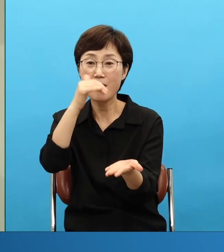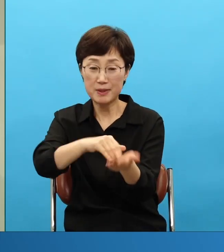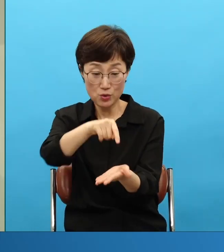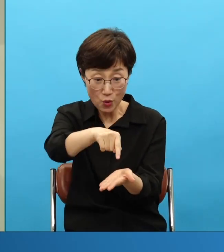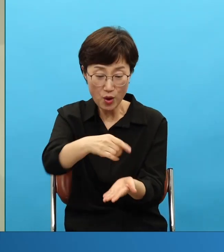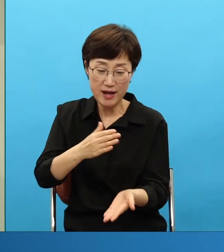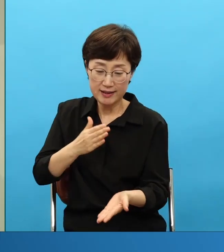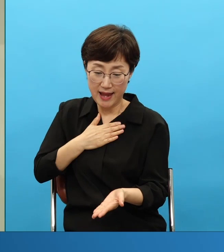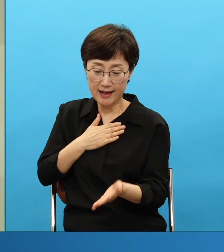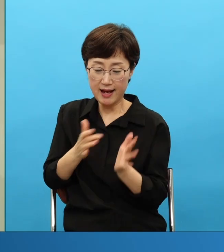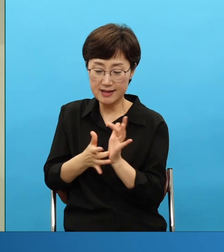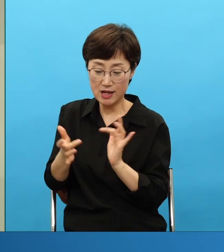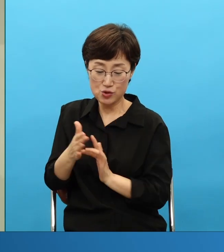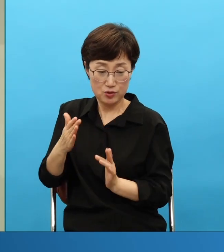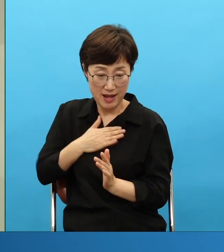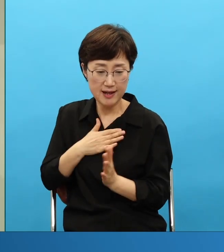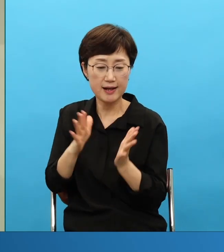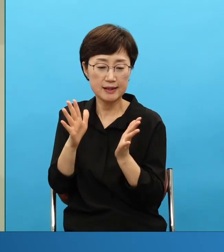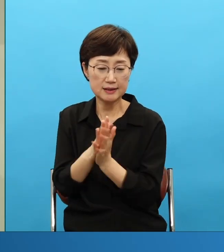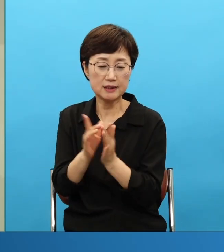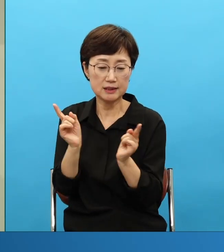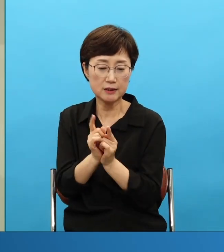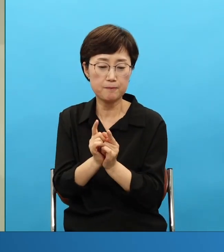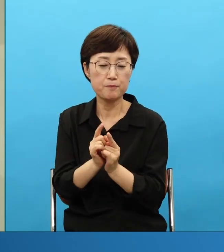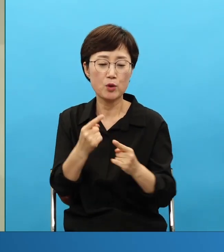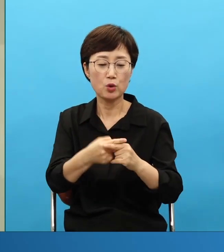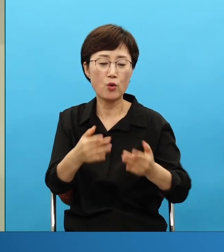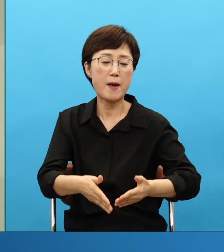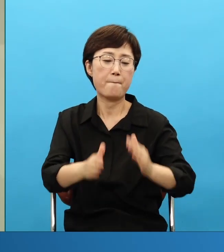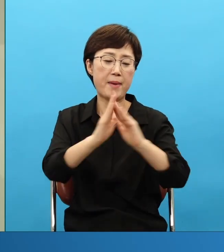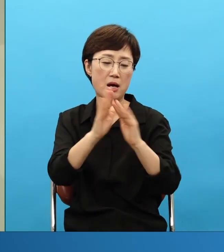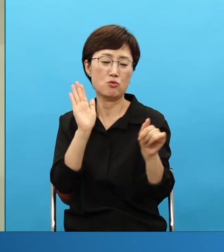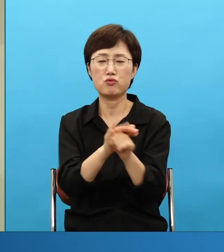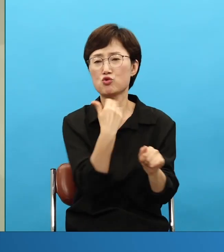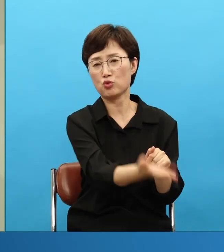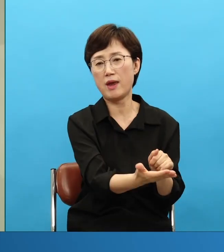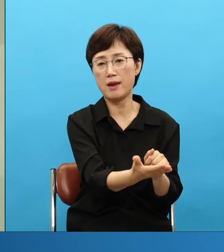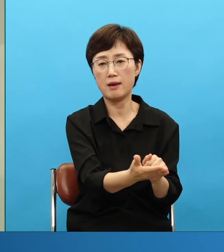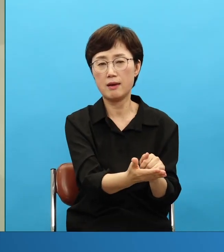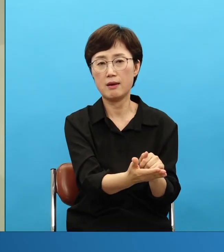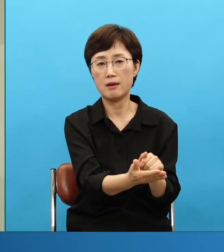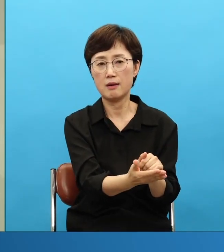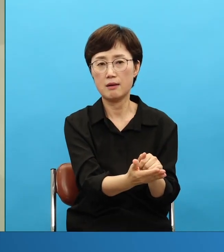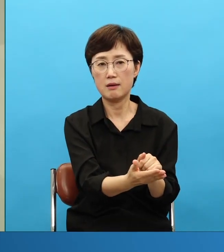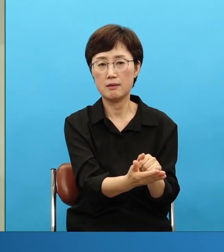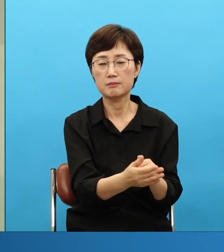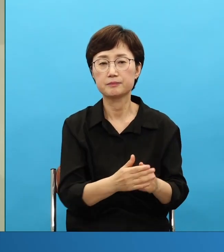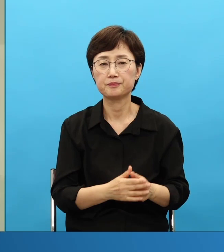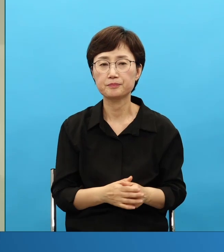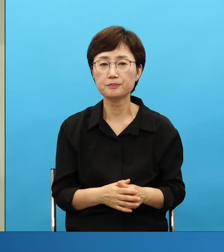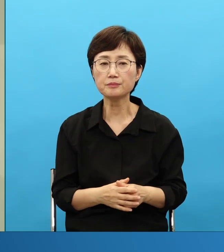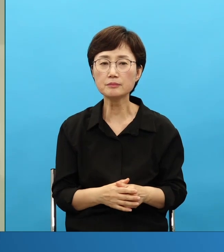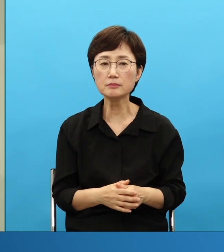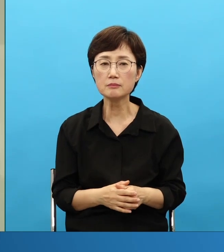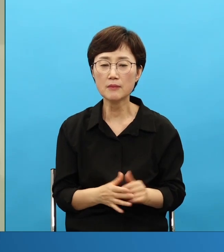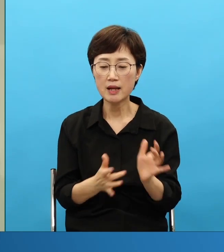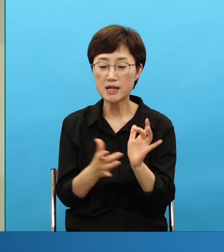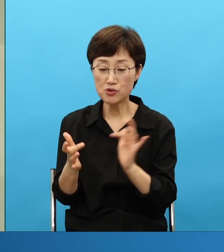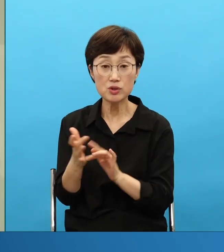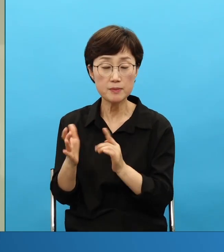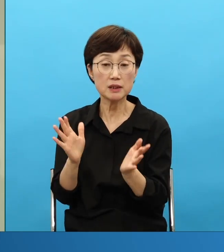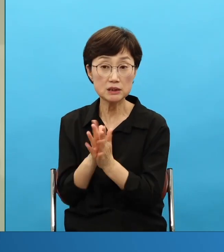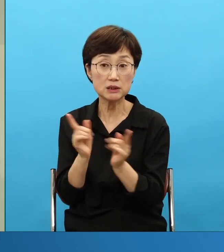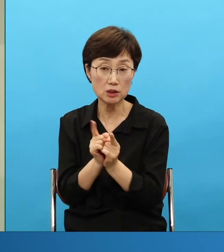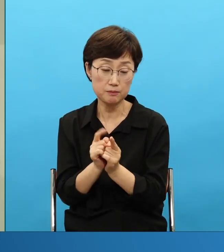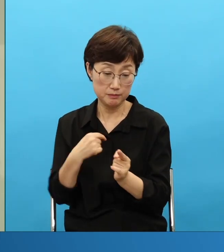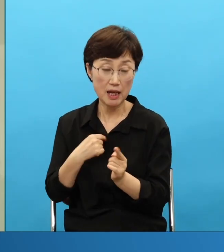내가 직접 세우겠다. And you are Peter, and upon this rock I will build my church. 원문을 그렇게 돼 있어. That's what it says in the original 내가 manuscript. 세우겠다. I will